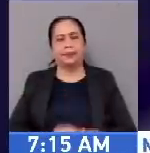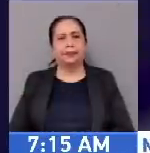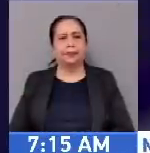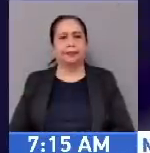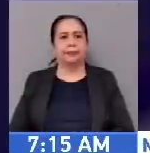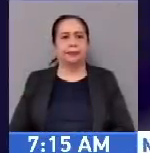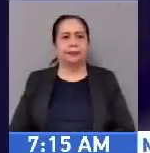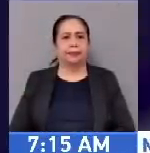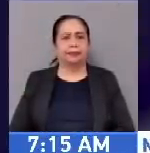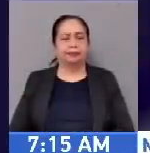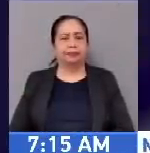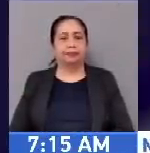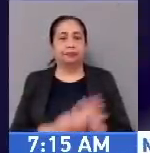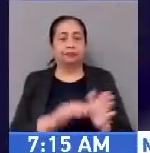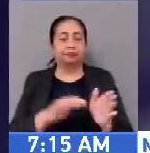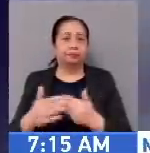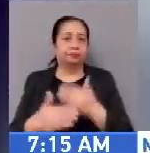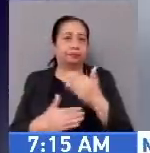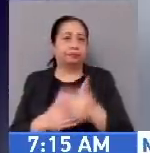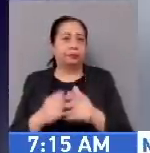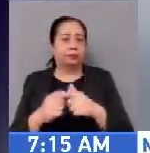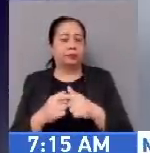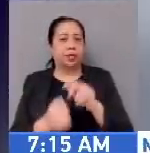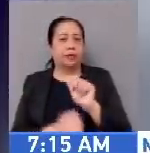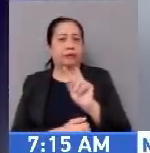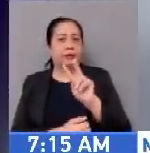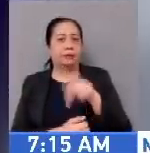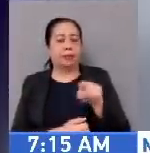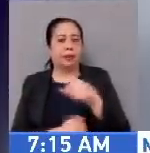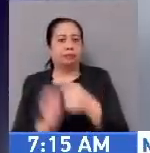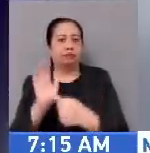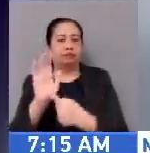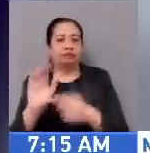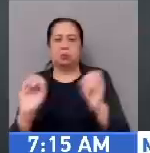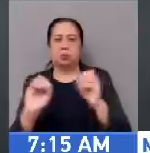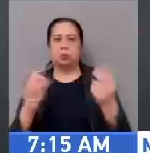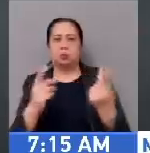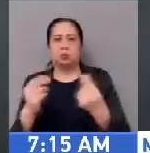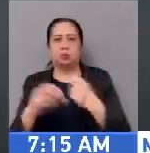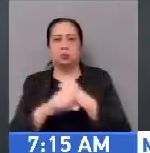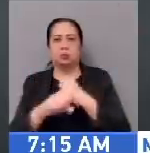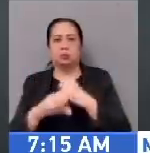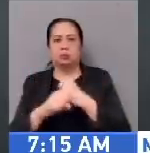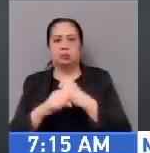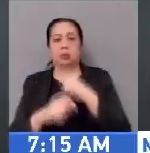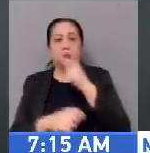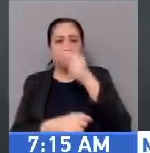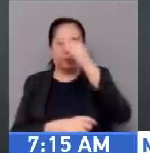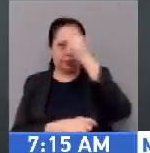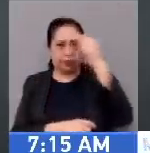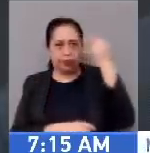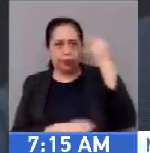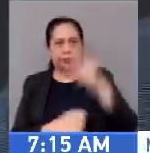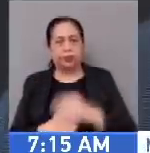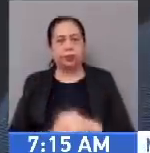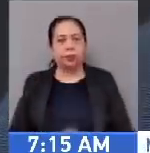Maliban sa ipinalabas na AVP sa e-rally, walang pampubliko aktibidad si Norberto Gonzalez.